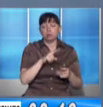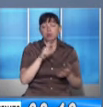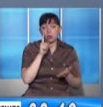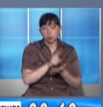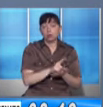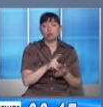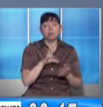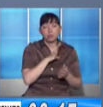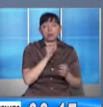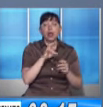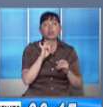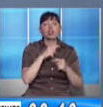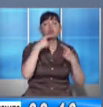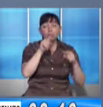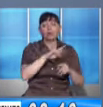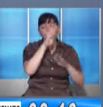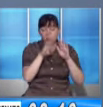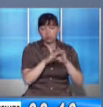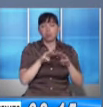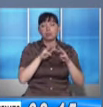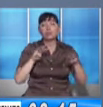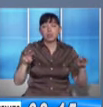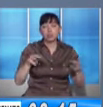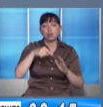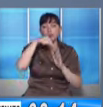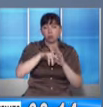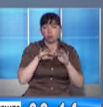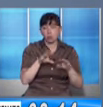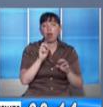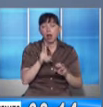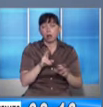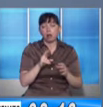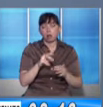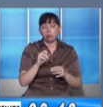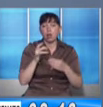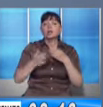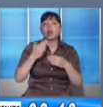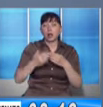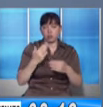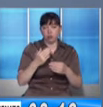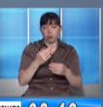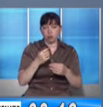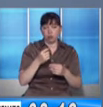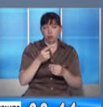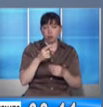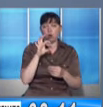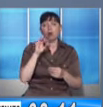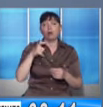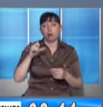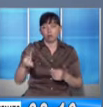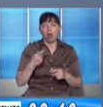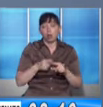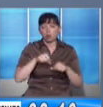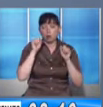fel ca și alte organe din cadrul Ministerului Afacerilor de Interne și nu doar, ca un organ represiv, un organ care să